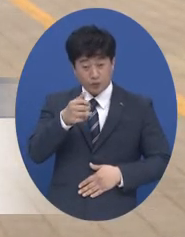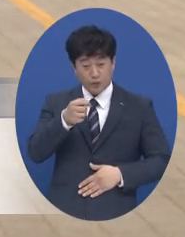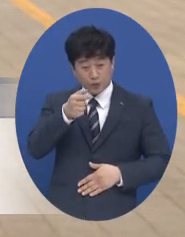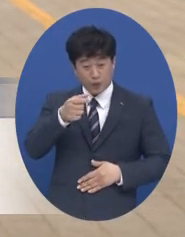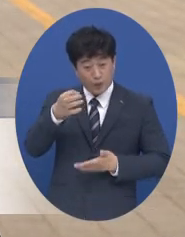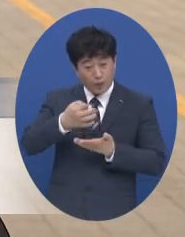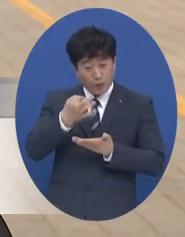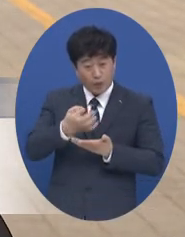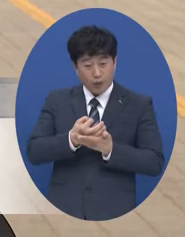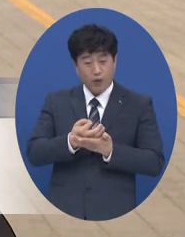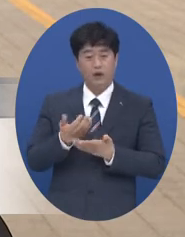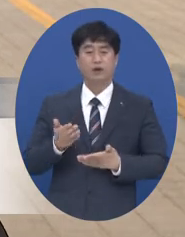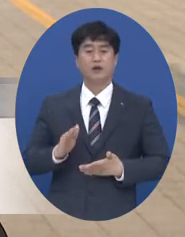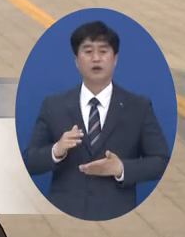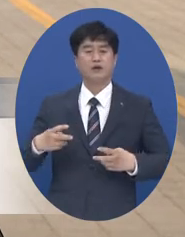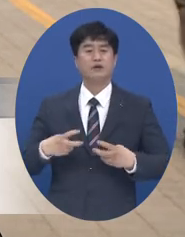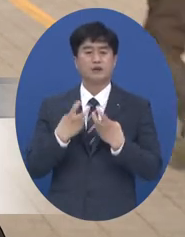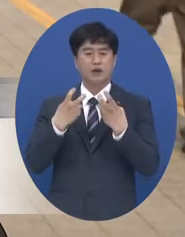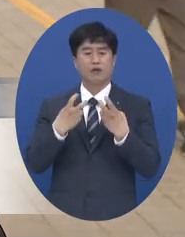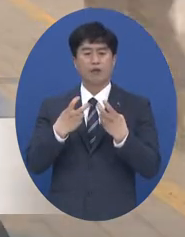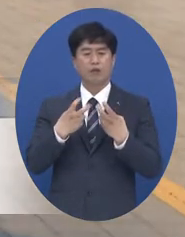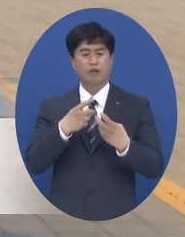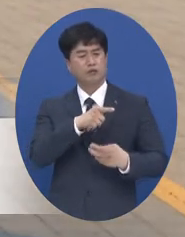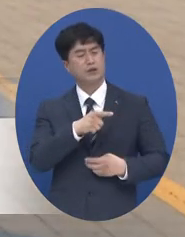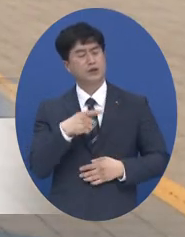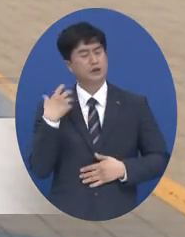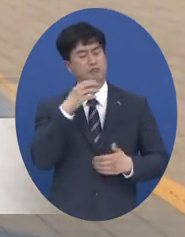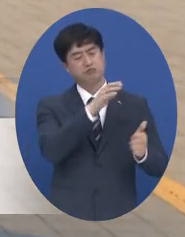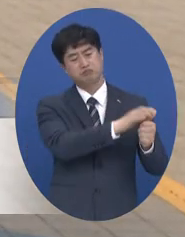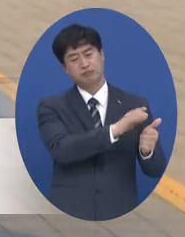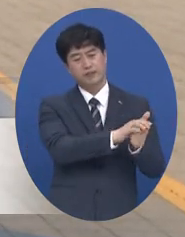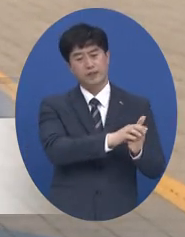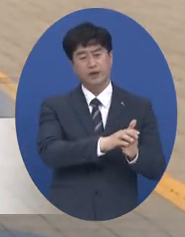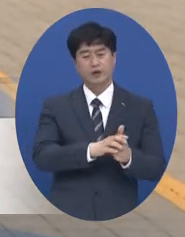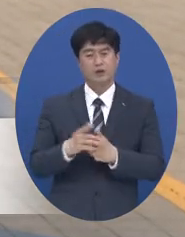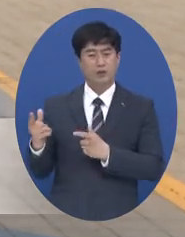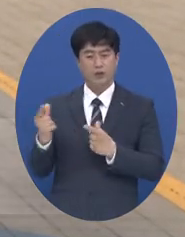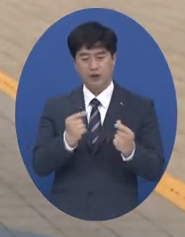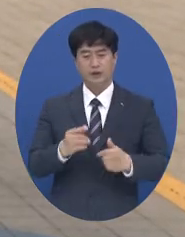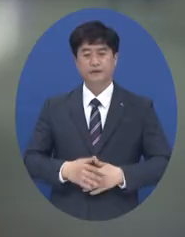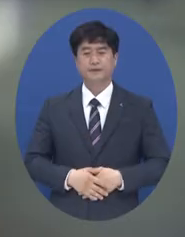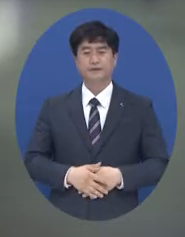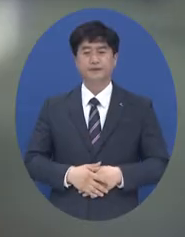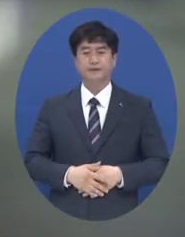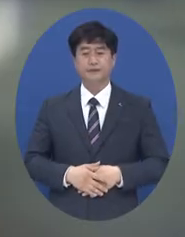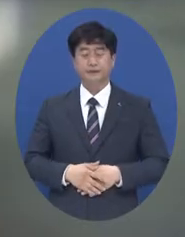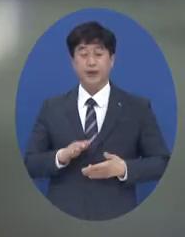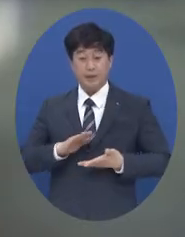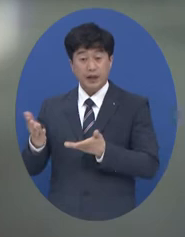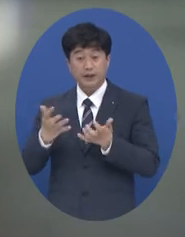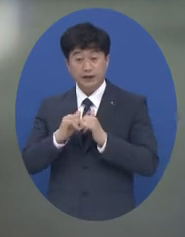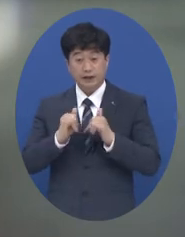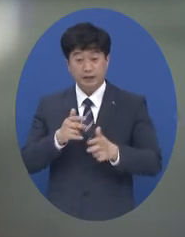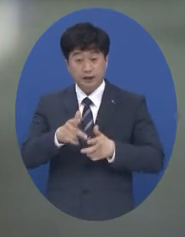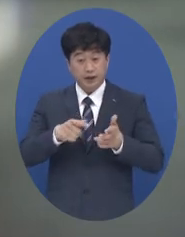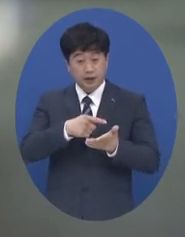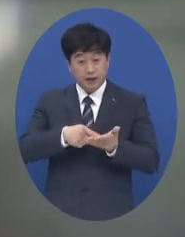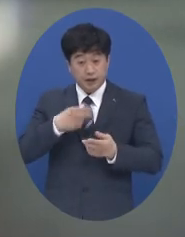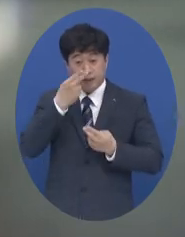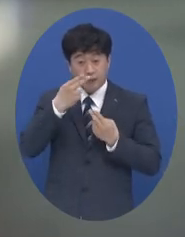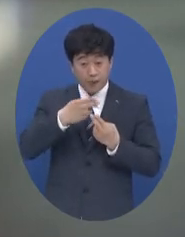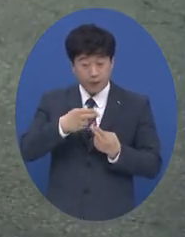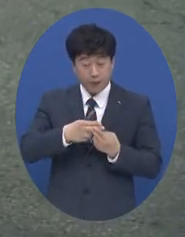해갖고 얼마 장품 벌어보려고 하는데 사고 나면은 알아서 하세요. 거의 그런 식으로 되고. 배달 노동자의